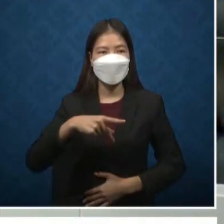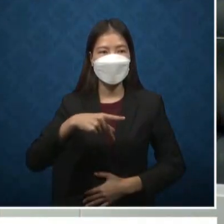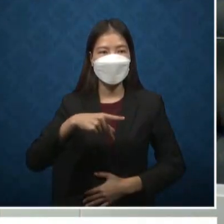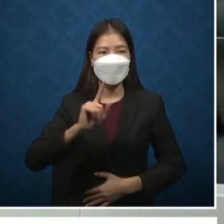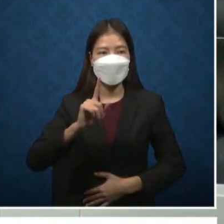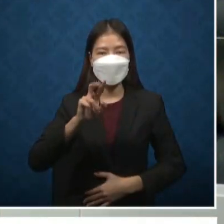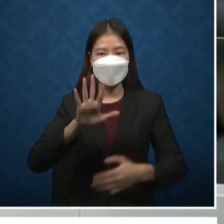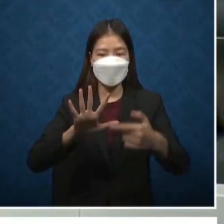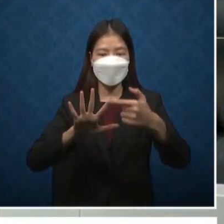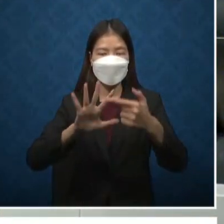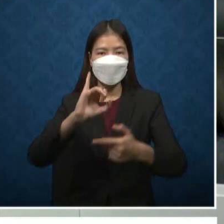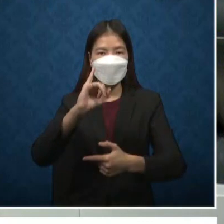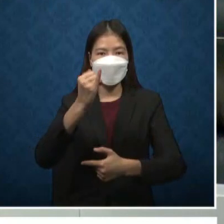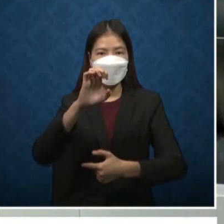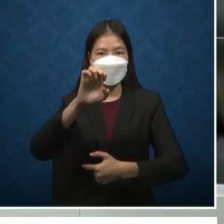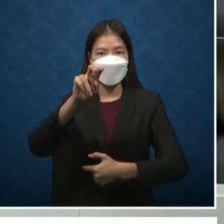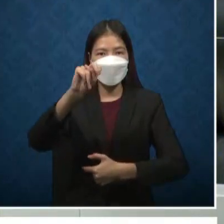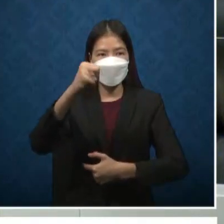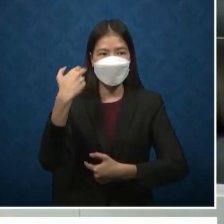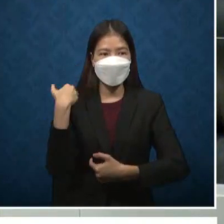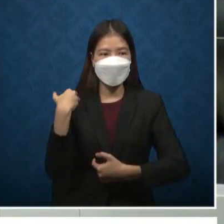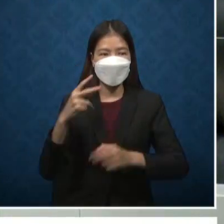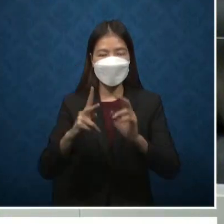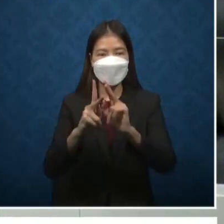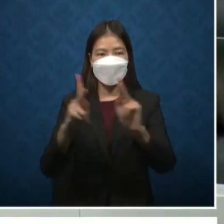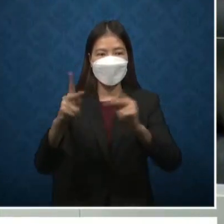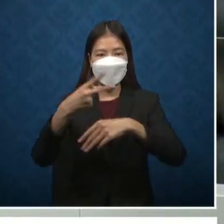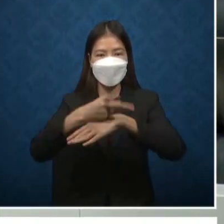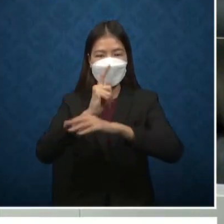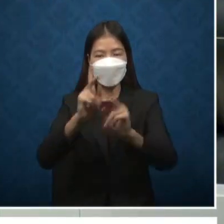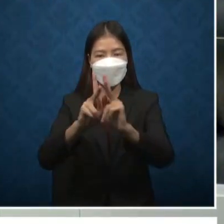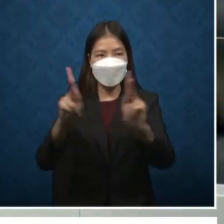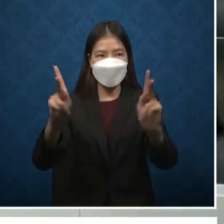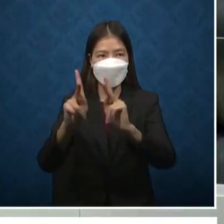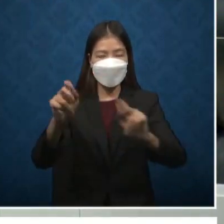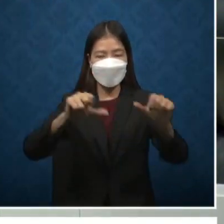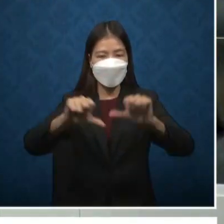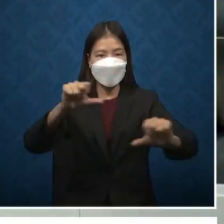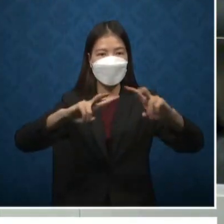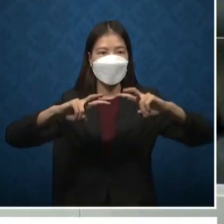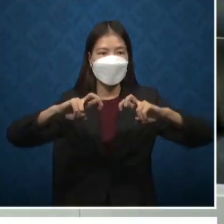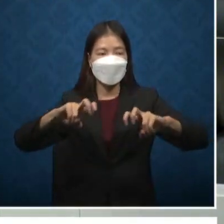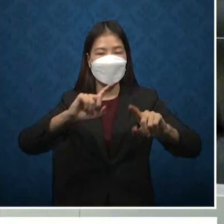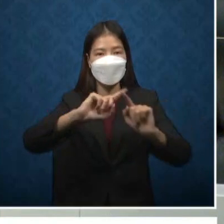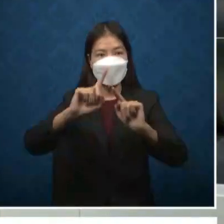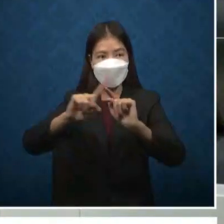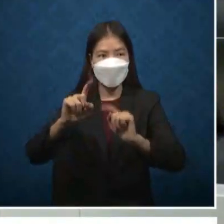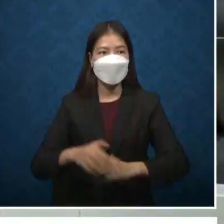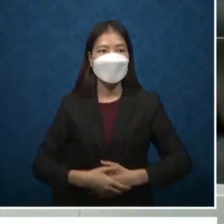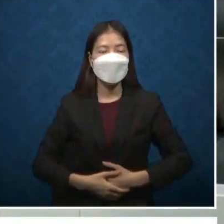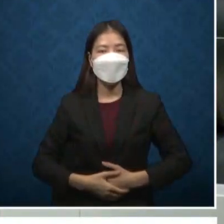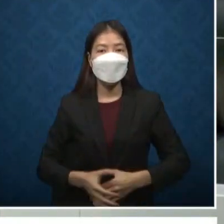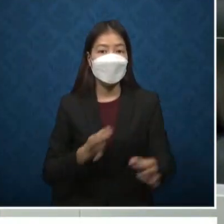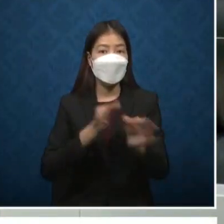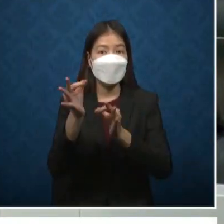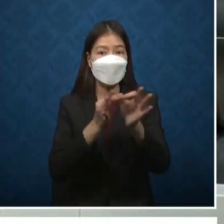ง ในนามกรรมการการศึกษาวิทยาศาสตร์วิจัยวิทยากรรมขออนุญาตนำเสนอราย